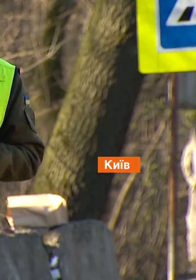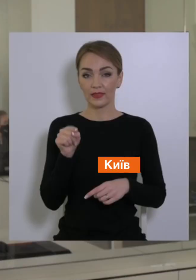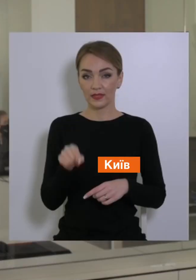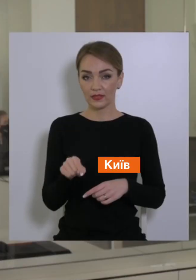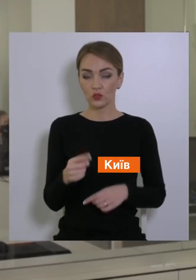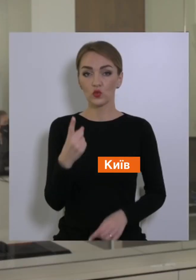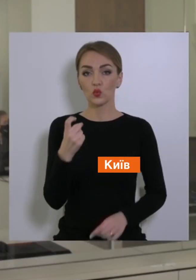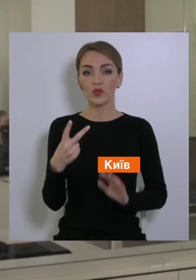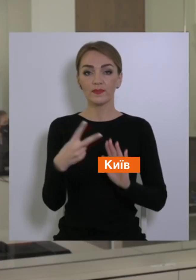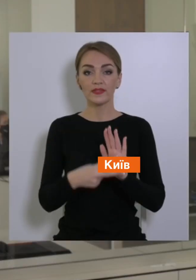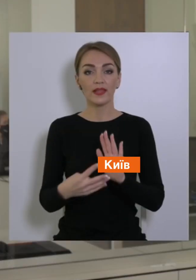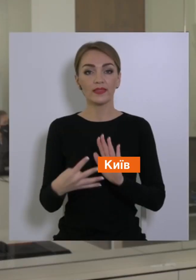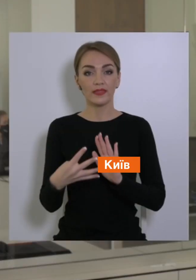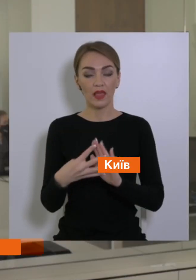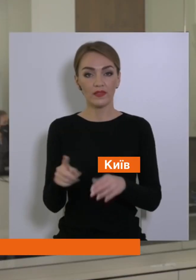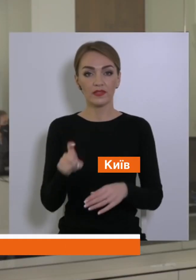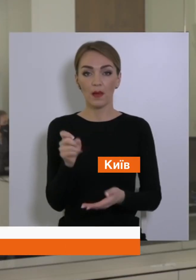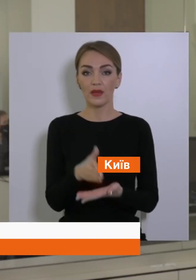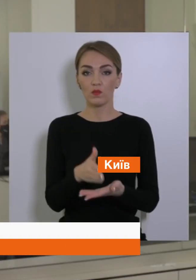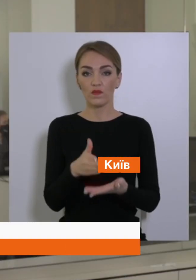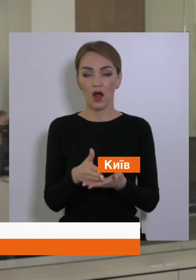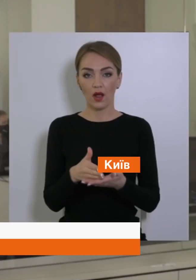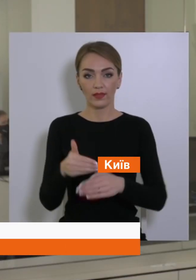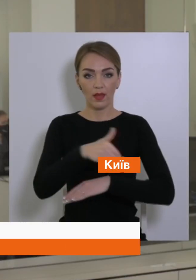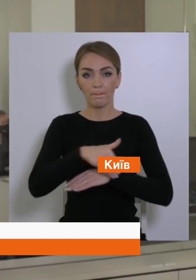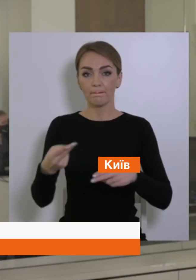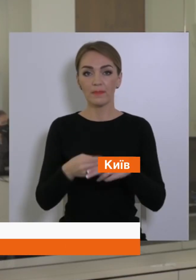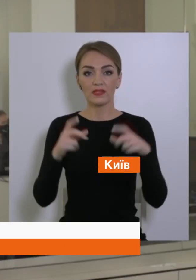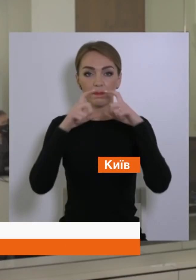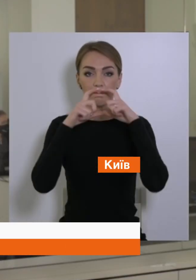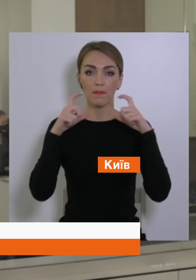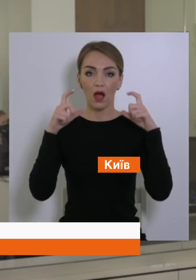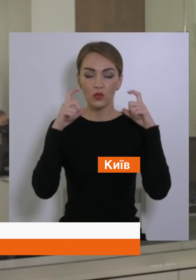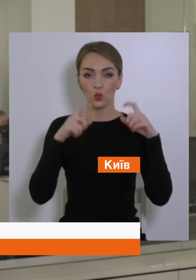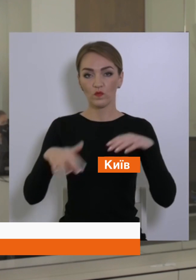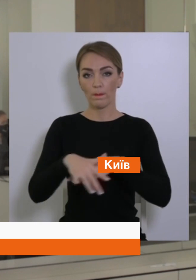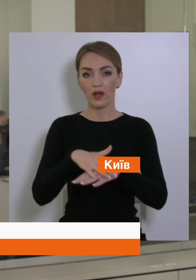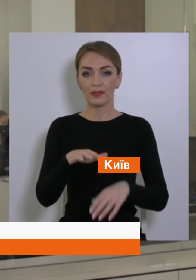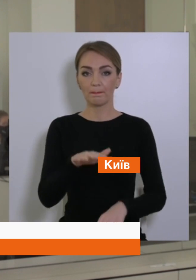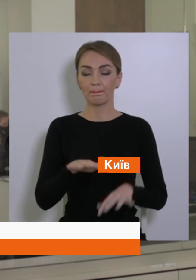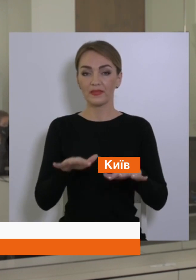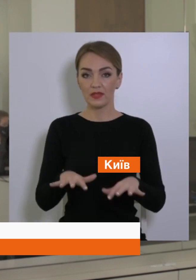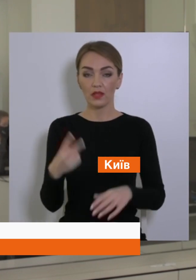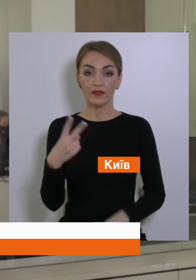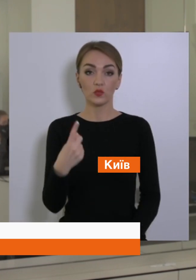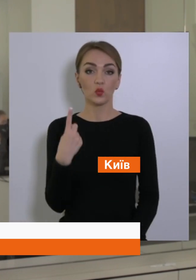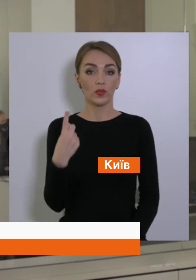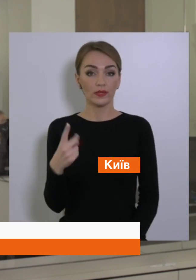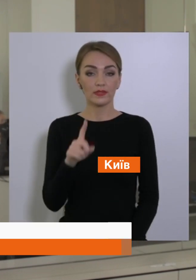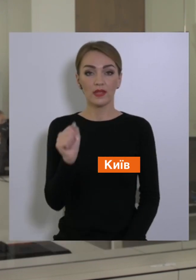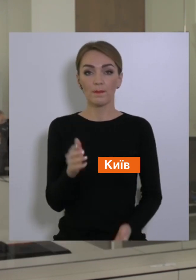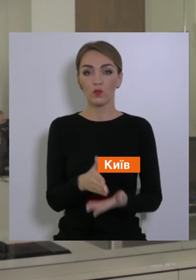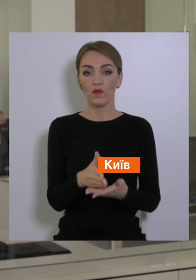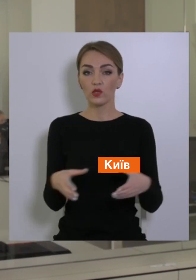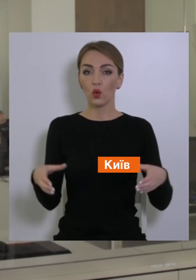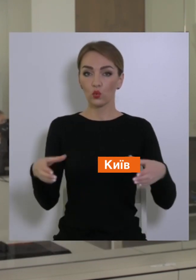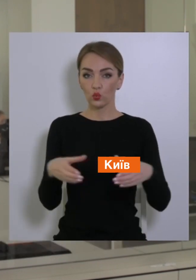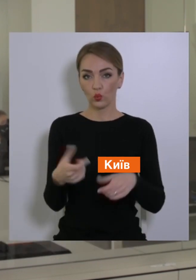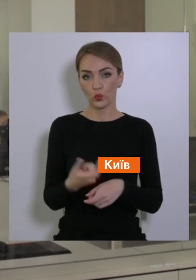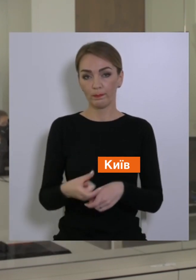самоізоляції. 179 – за перебування без масок у громадських місцях. 21 – за перебування